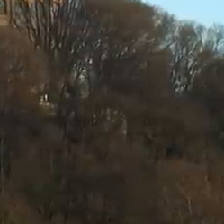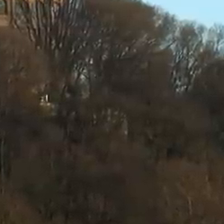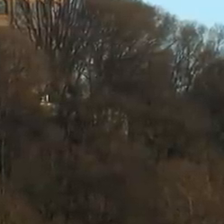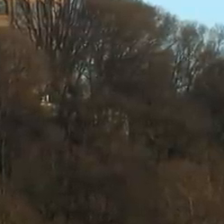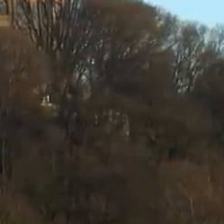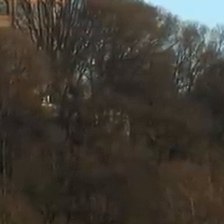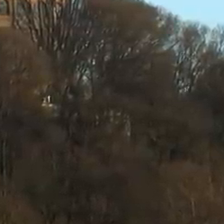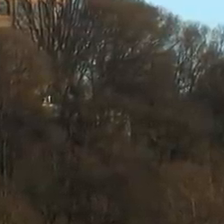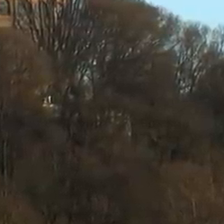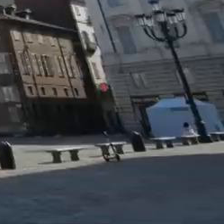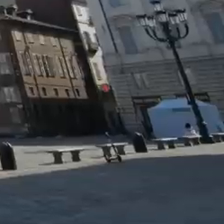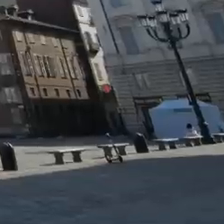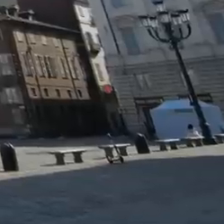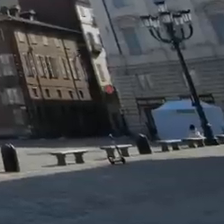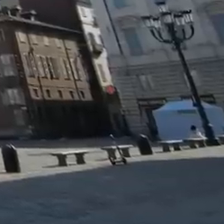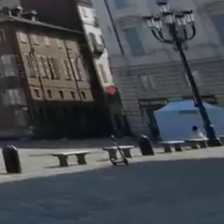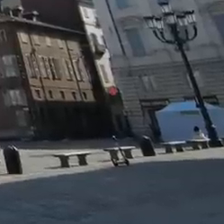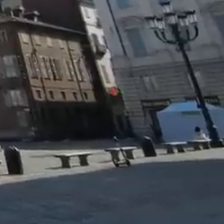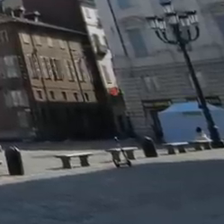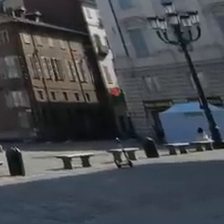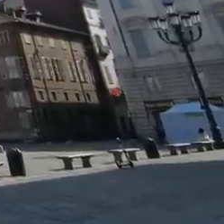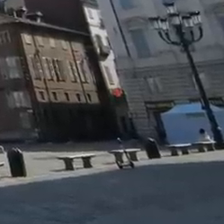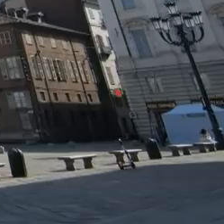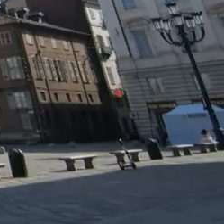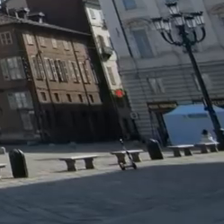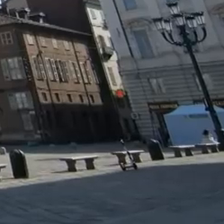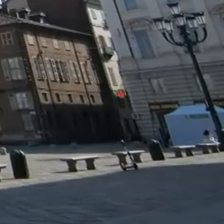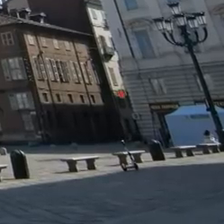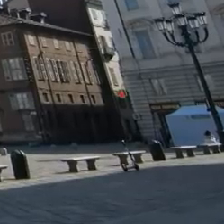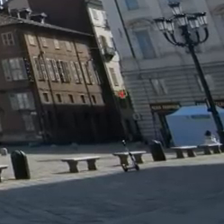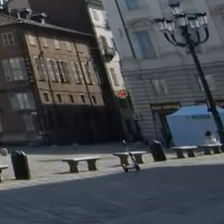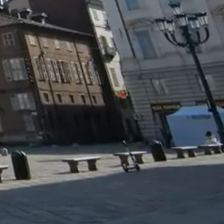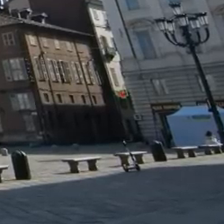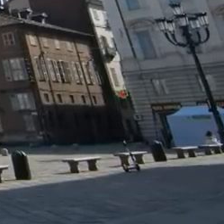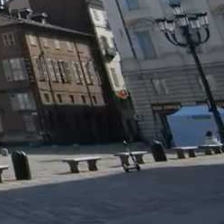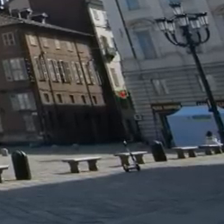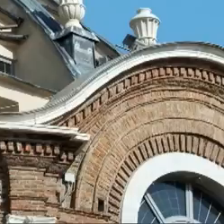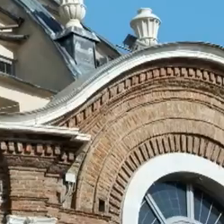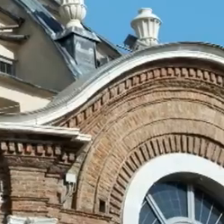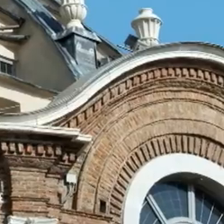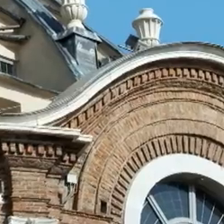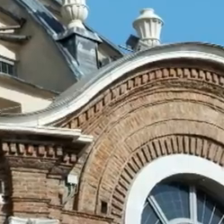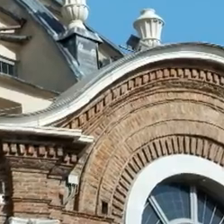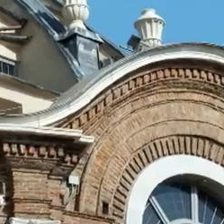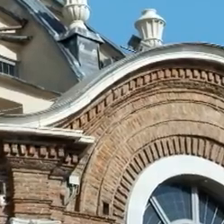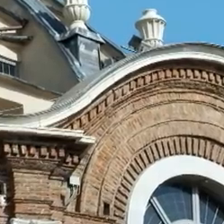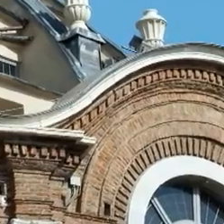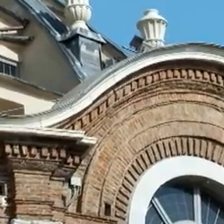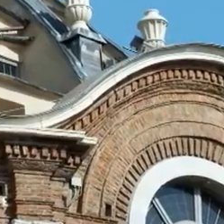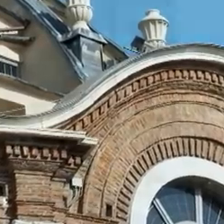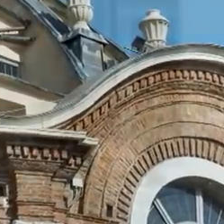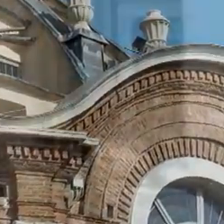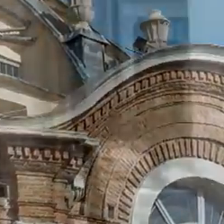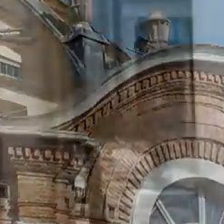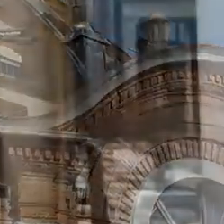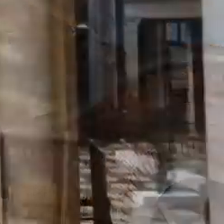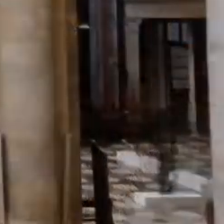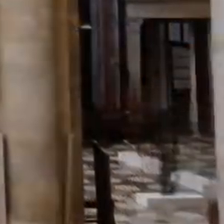incontriamo te, ed ogni volta è più